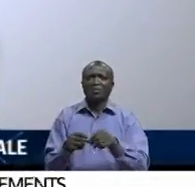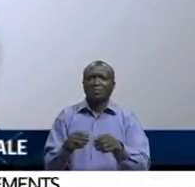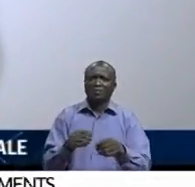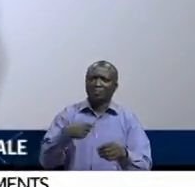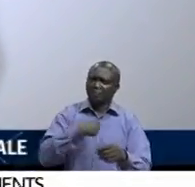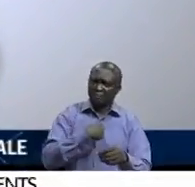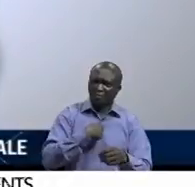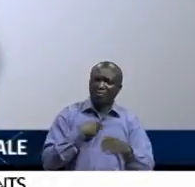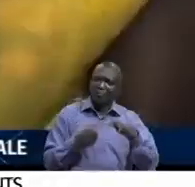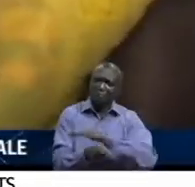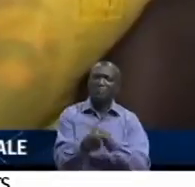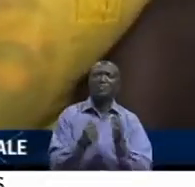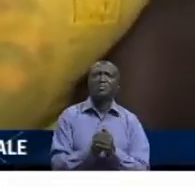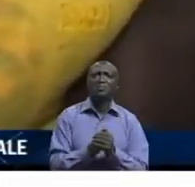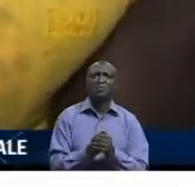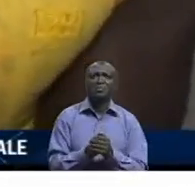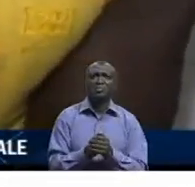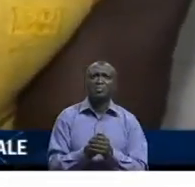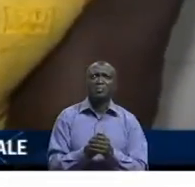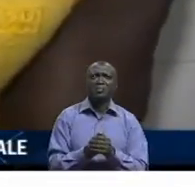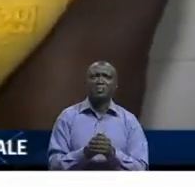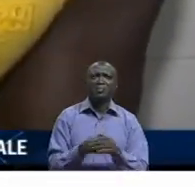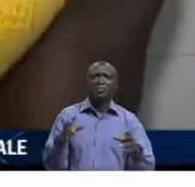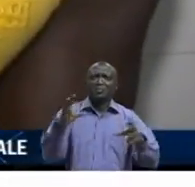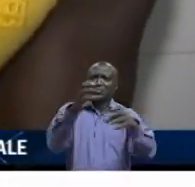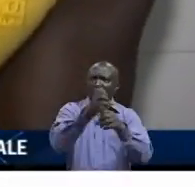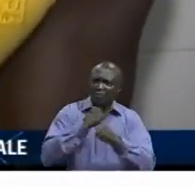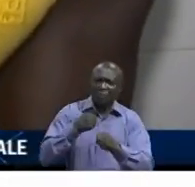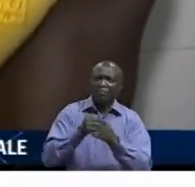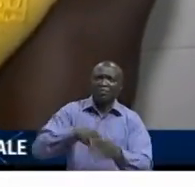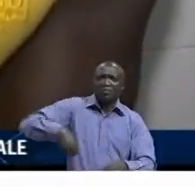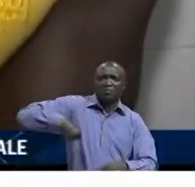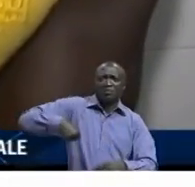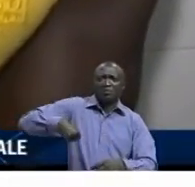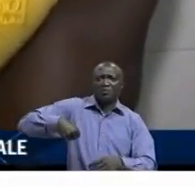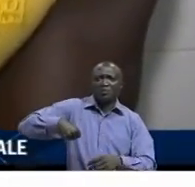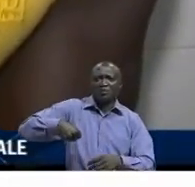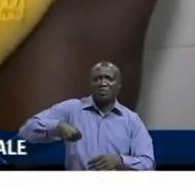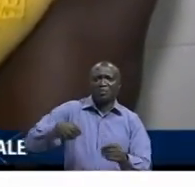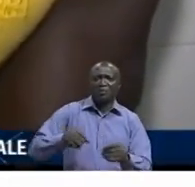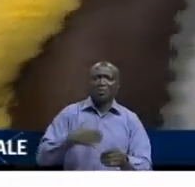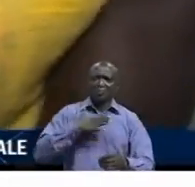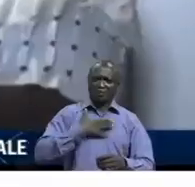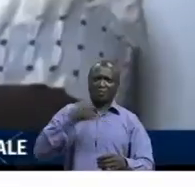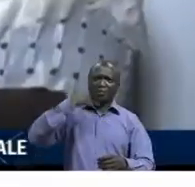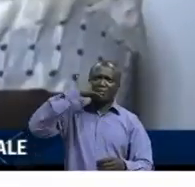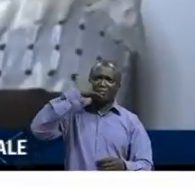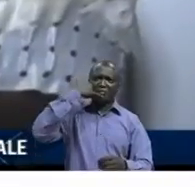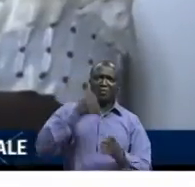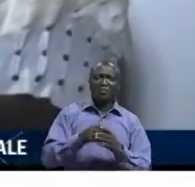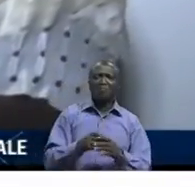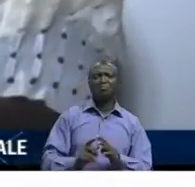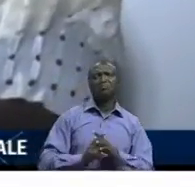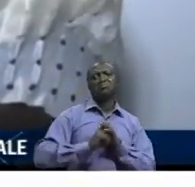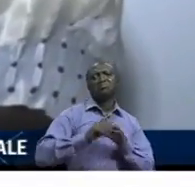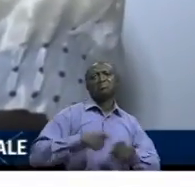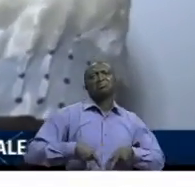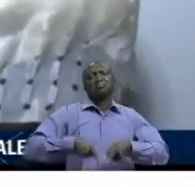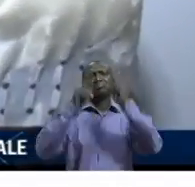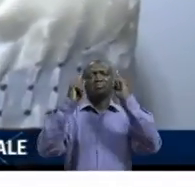j'ai travail oui après il m'ont pris mon sac ils sont mon téléphone ils sont partis avec lui